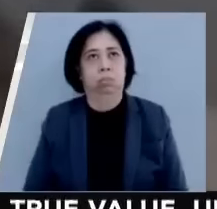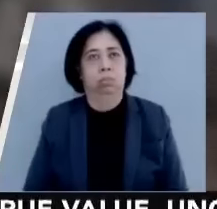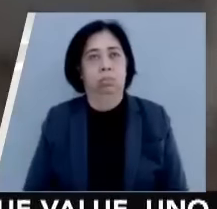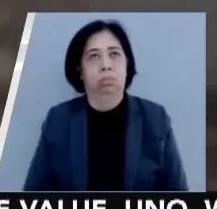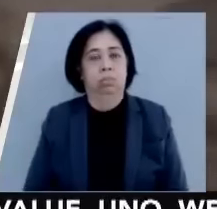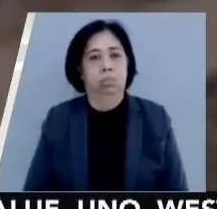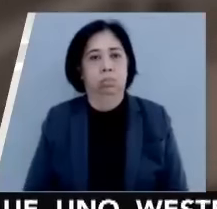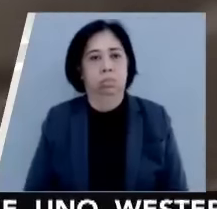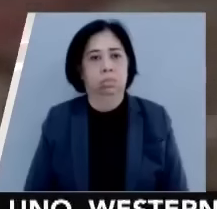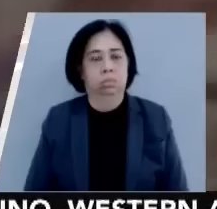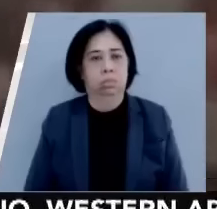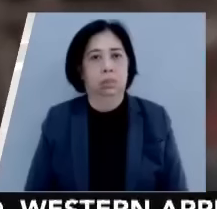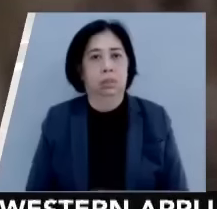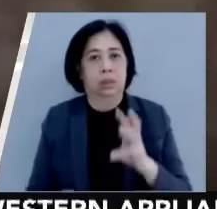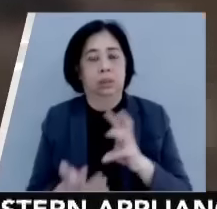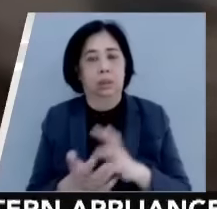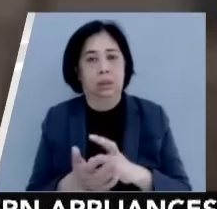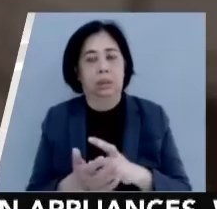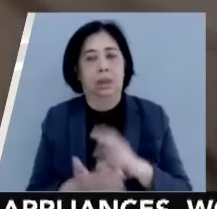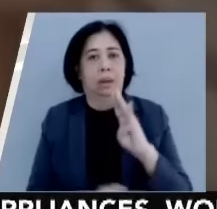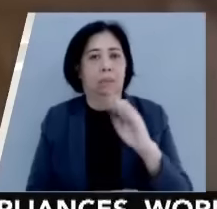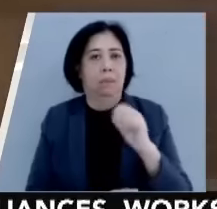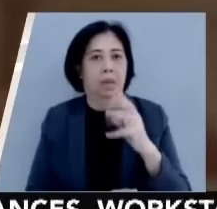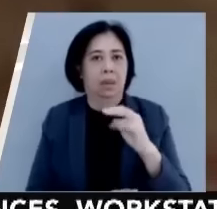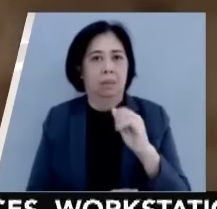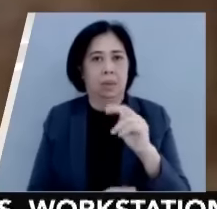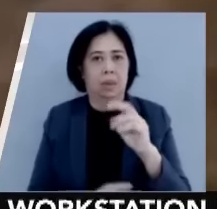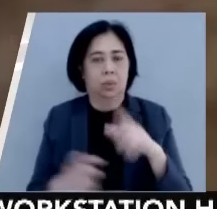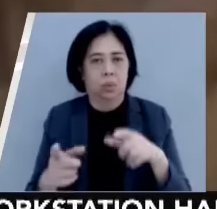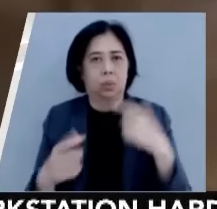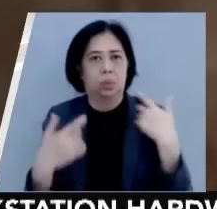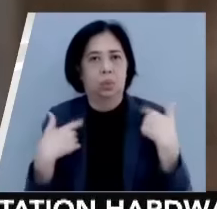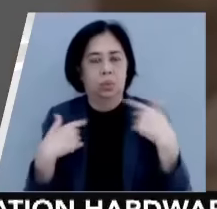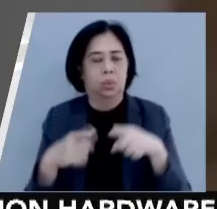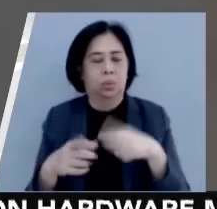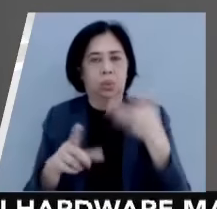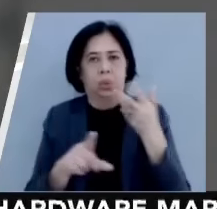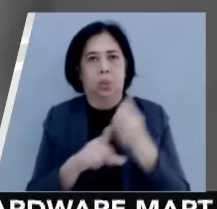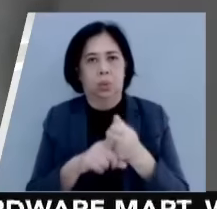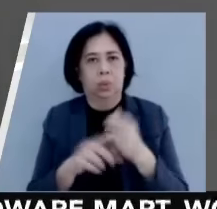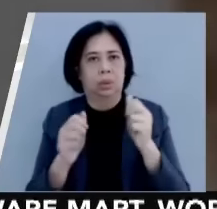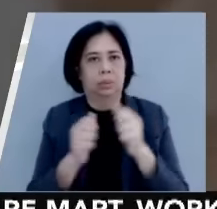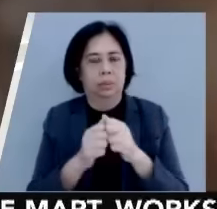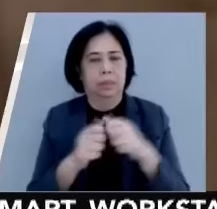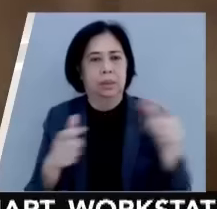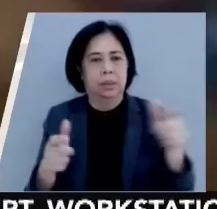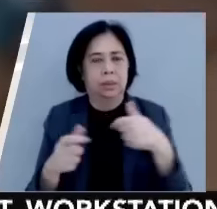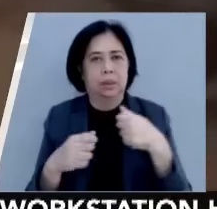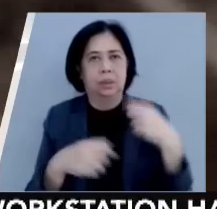Sa bayan ng Bagamanok, hindi rin pinalampas ng hagupit ni Pepito, pati ang police station.